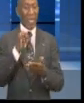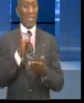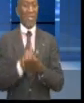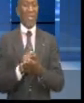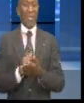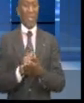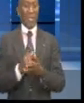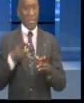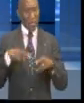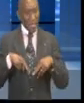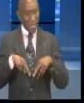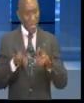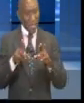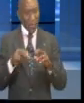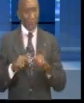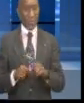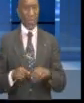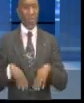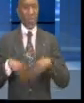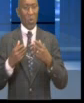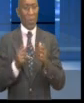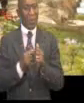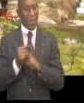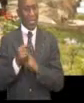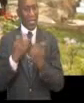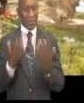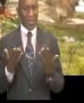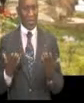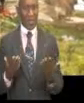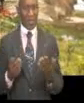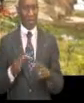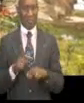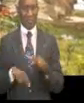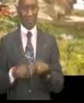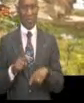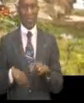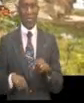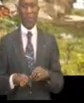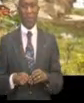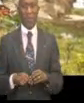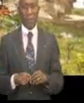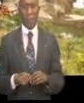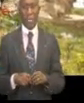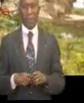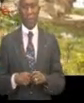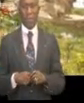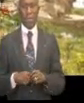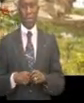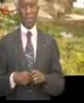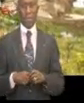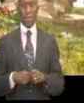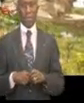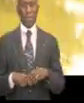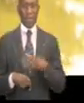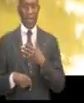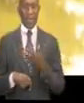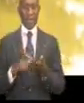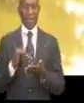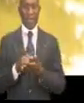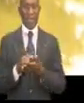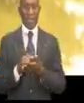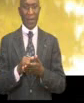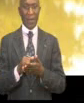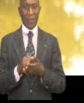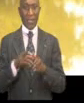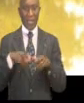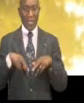Laetitia Chimanga, Teddy Kongolo. Les habitués du canal Lido, situé dans ce quartier qui porte le même nom, ont du mal à